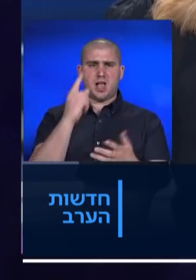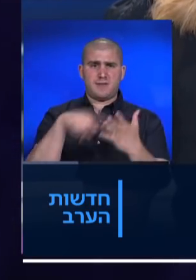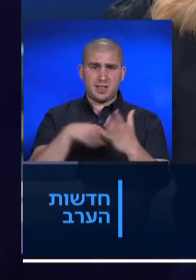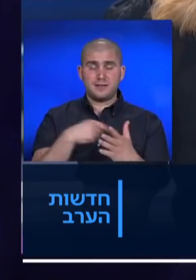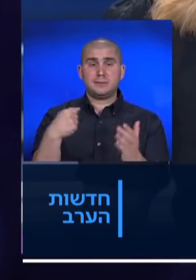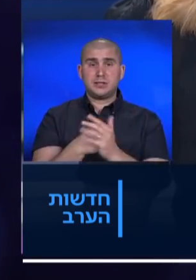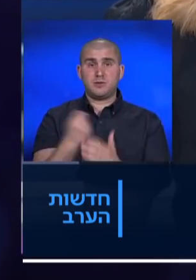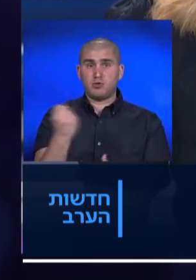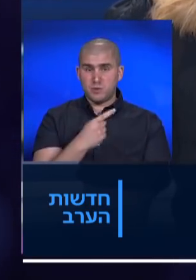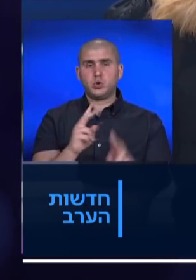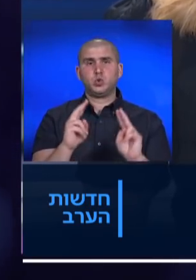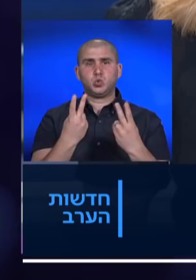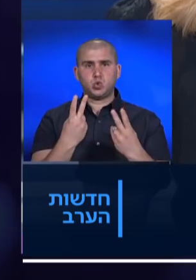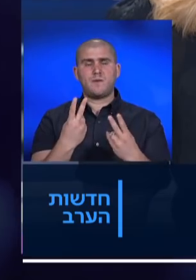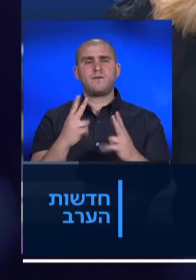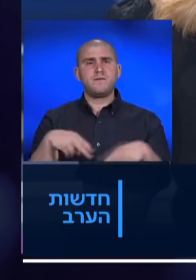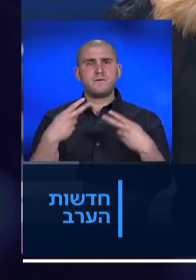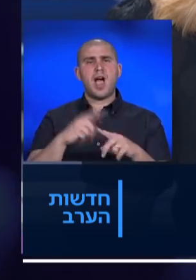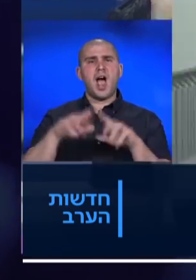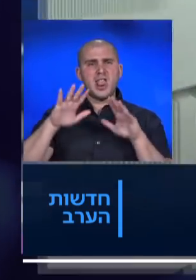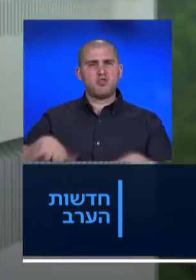שוב מוטיבים אנטישמיים פוגעניים.